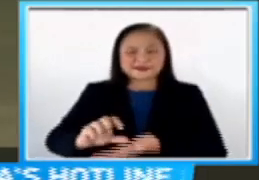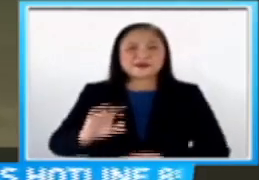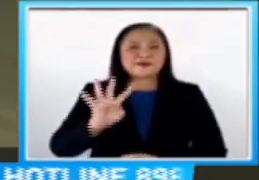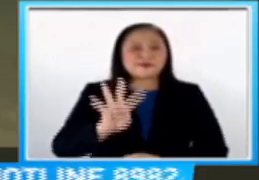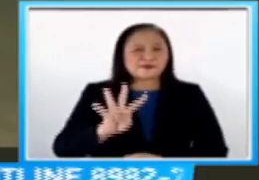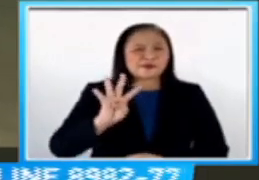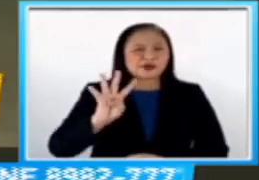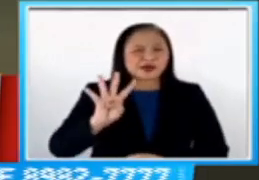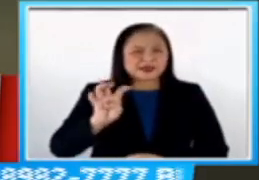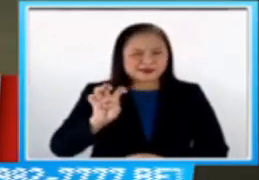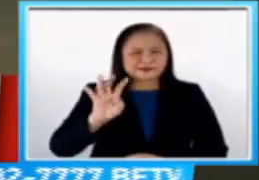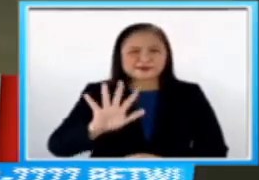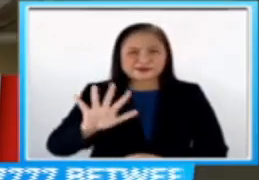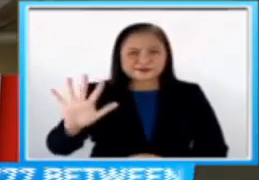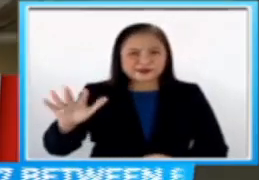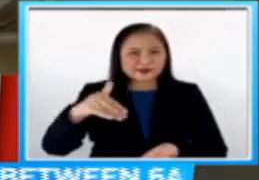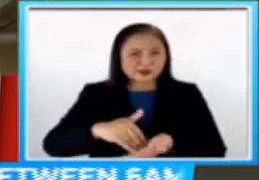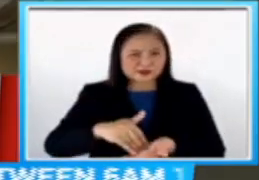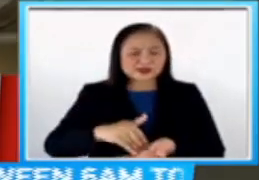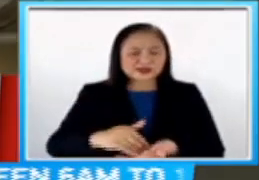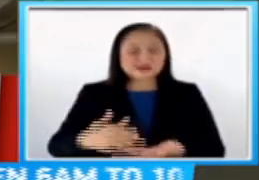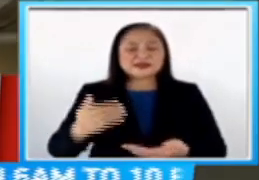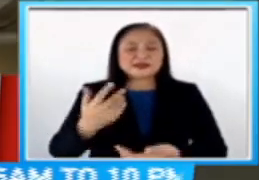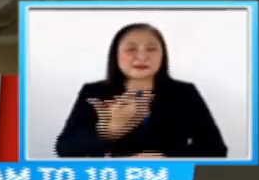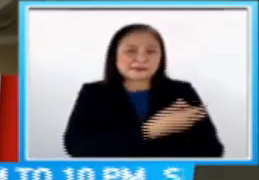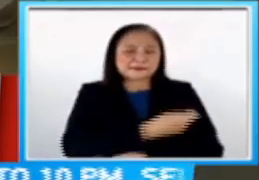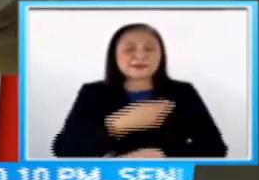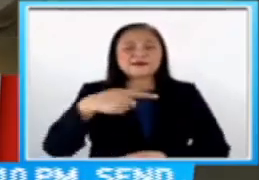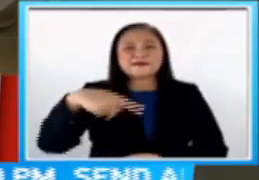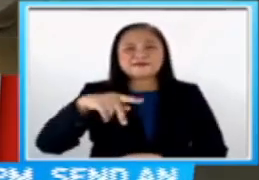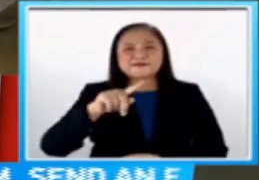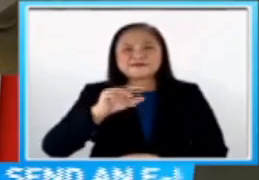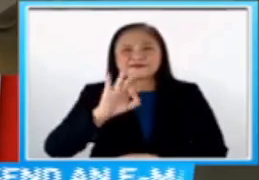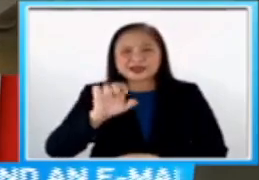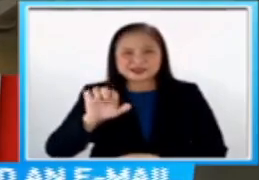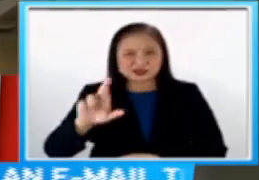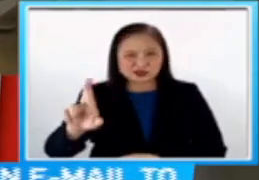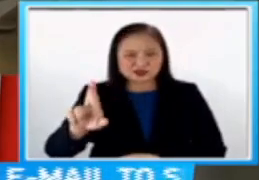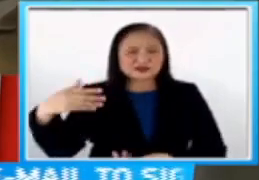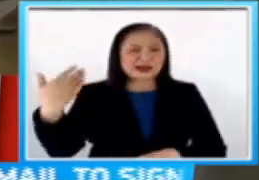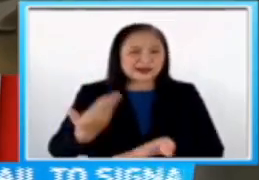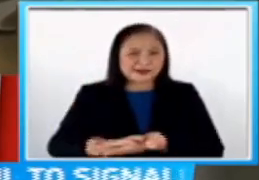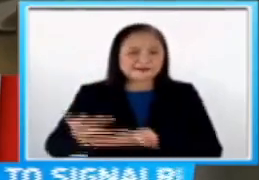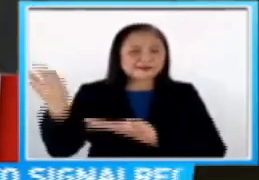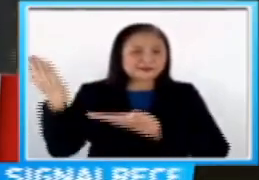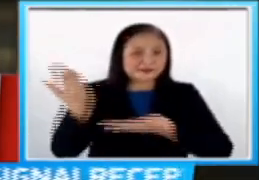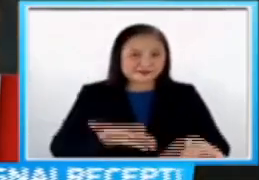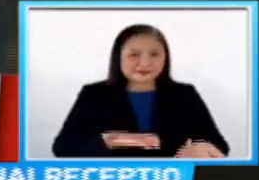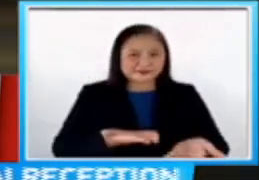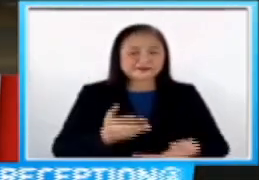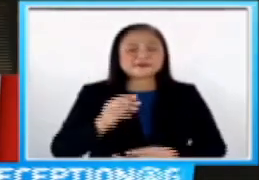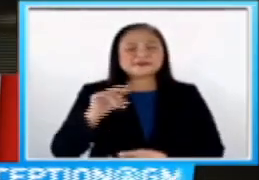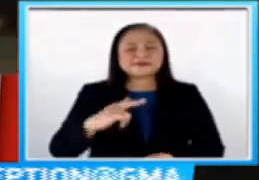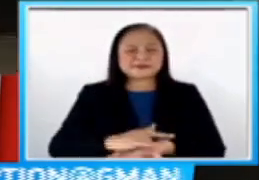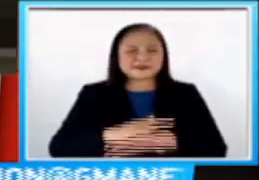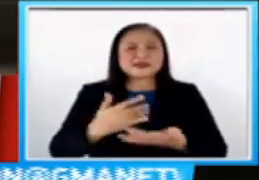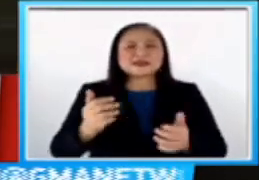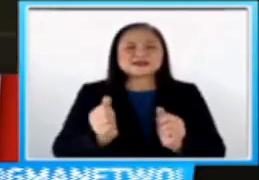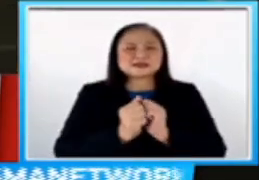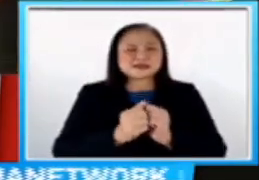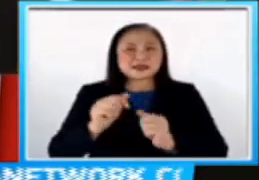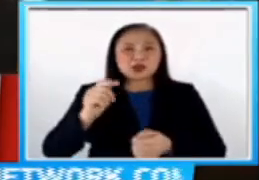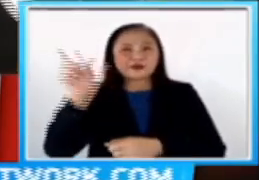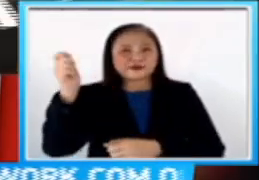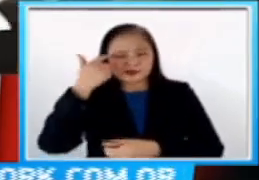455,130 doses ng bakuna ng Pfizer-BioNTech ang dumating sa NAIA Terminal 3. Kasama ito sa mga binili ng gobyerno. Sa